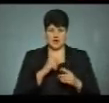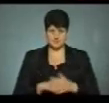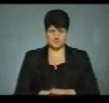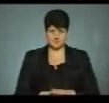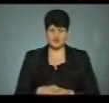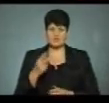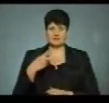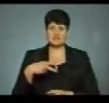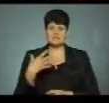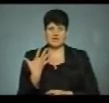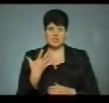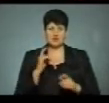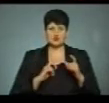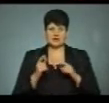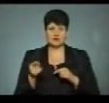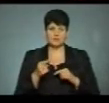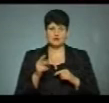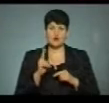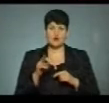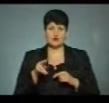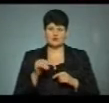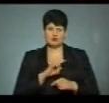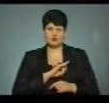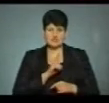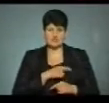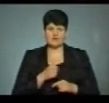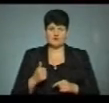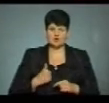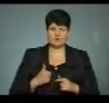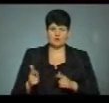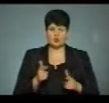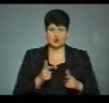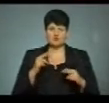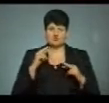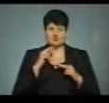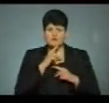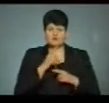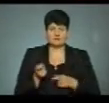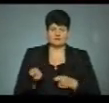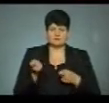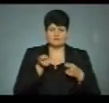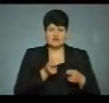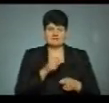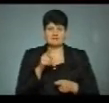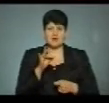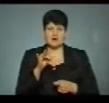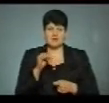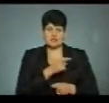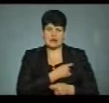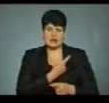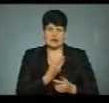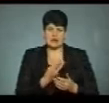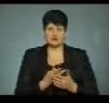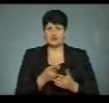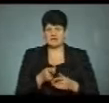25 студентів Тернопільського коледжу з посиленою військовою підготовкою з отруєнням госпіталізували до Збаразької лікарні. Їхній стан